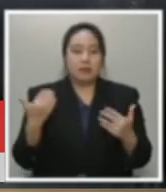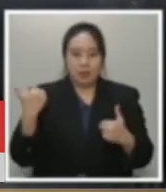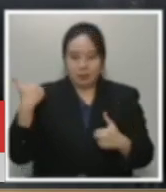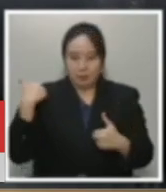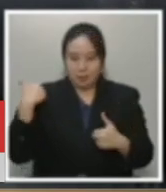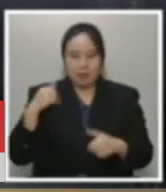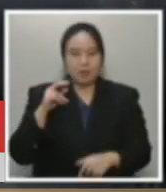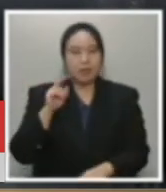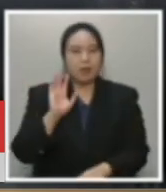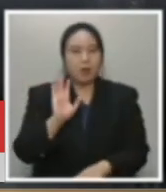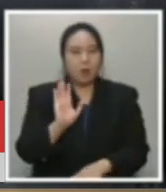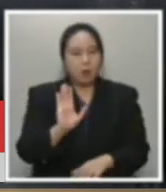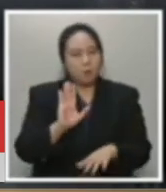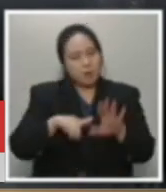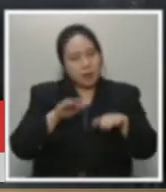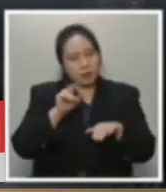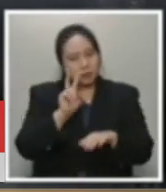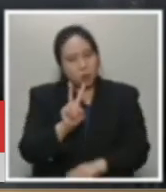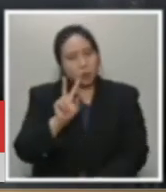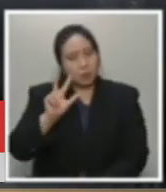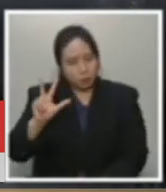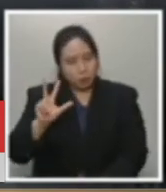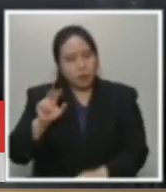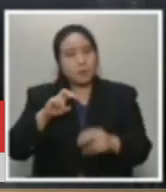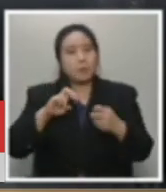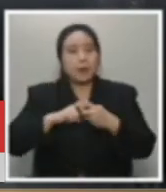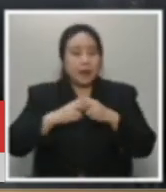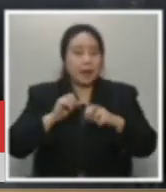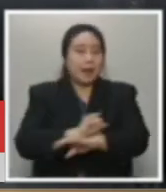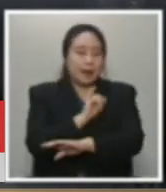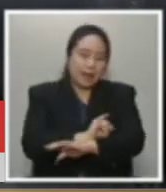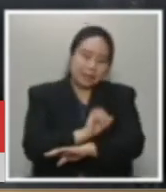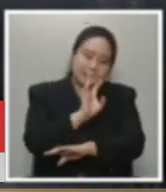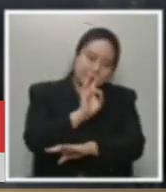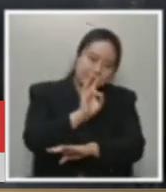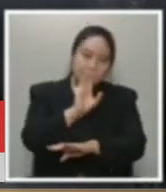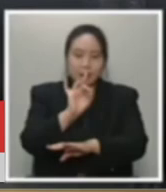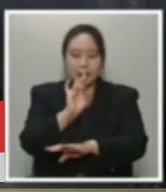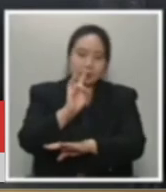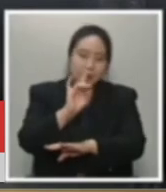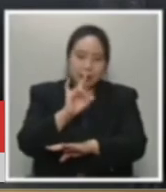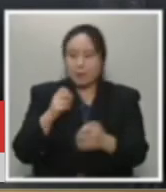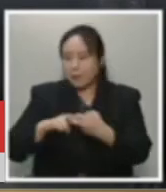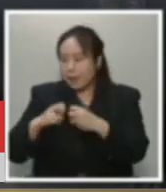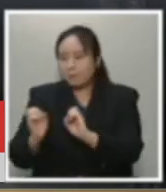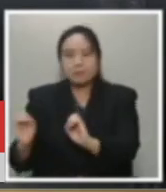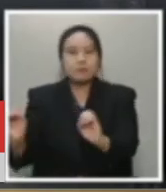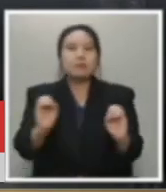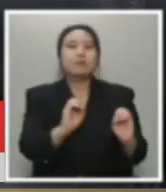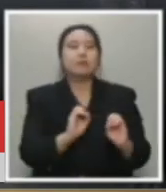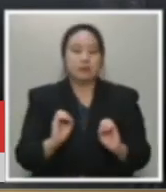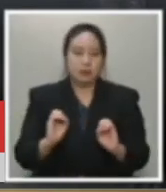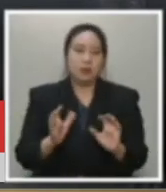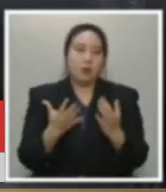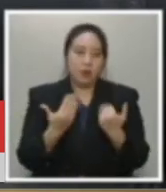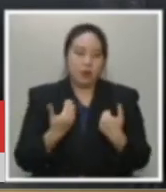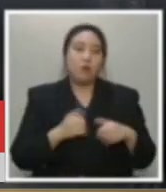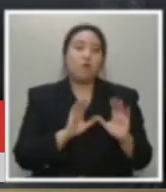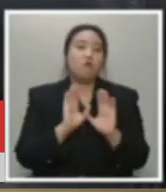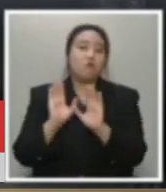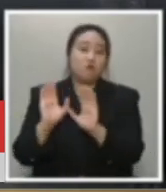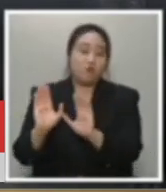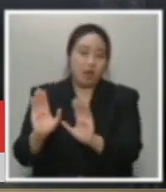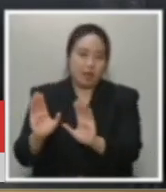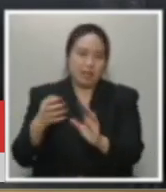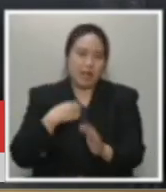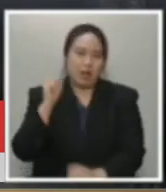อยู่2-3เจ้าละ8ไร่7ไร่นอกนั้นไม่มีเลยผมก็เลยอยากผ่านจริงๆอยากเป็นงานที่